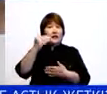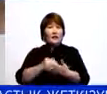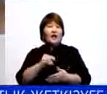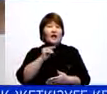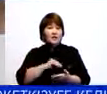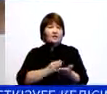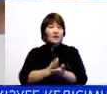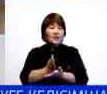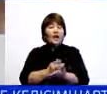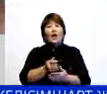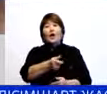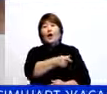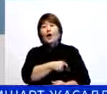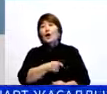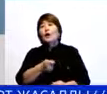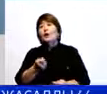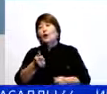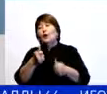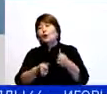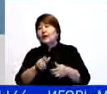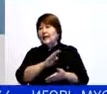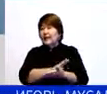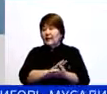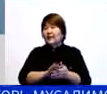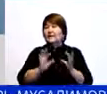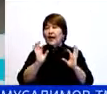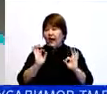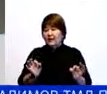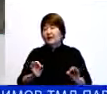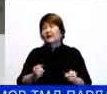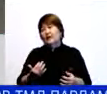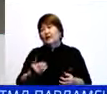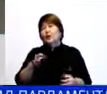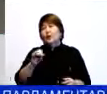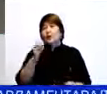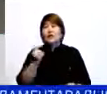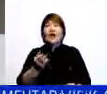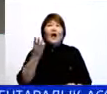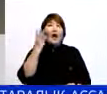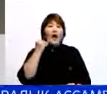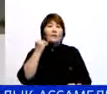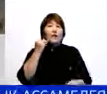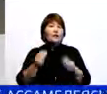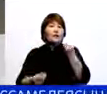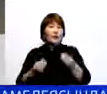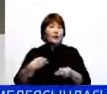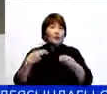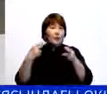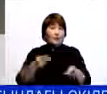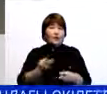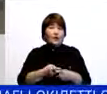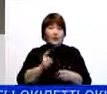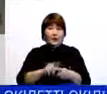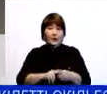жасайды. Төрешілік жағынан бұл жерде ең таза және әділ төрешілік өтеді. Мен Алматы облысының ойыншысымын. Бұл Елеу Көшербаевтың